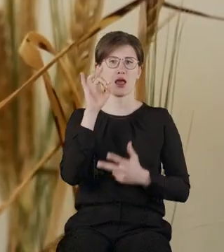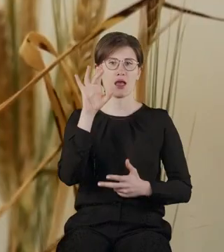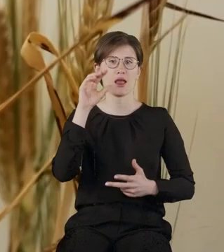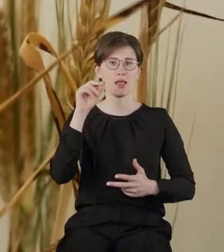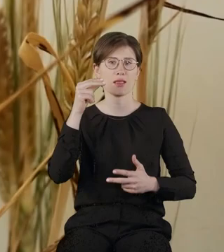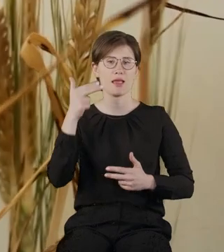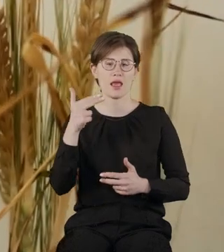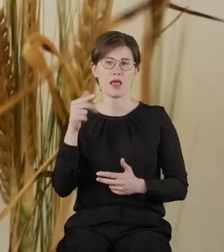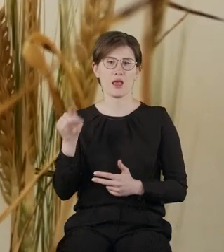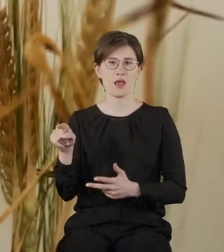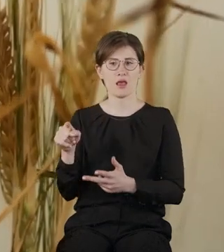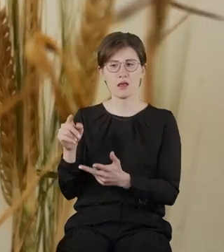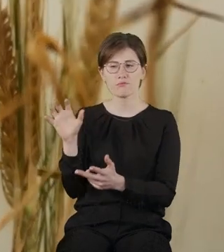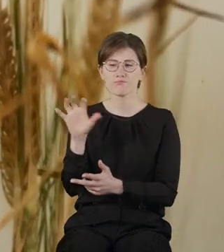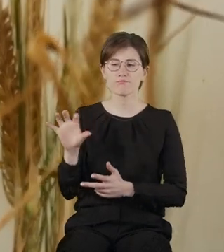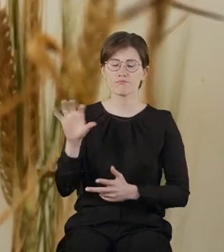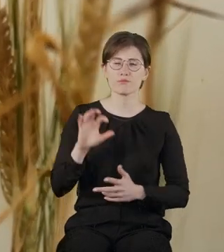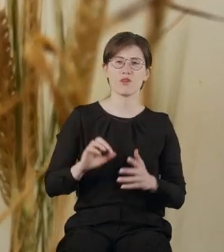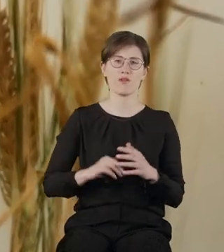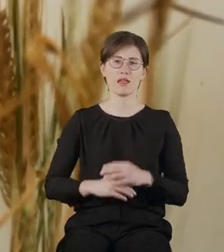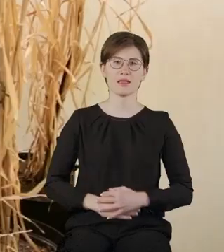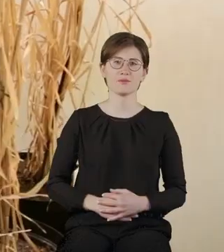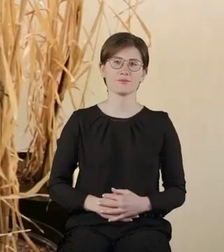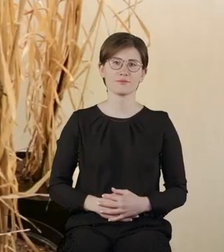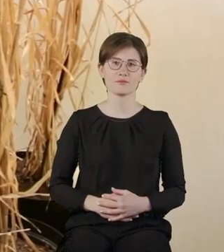także ich mikropropagacji.